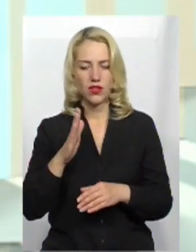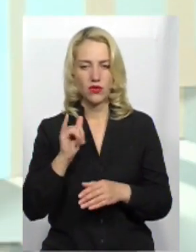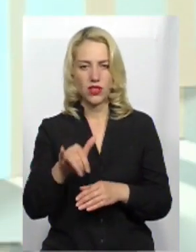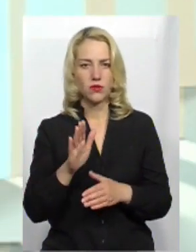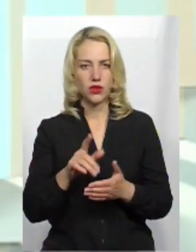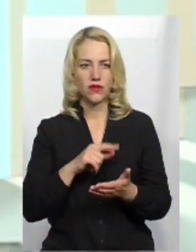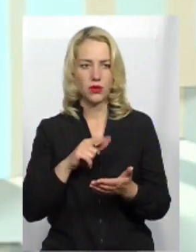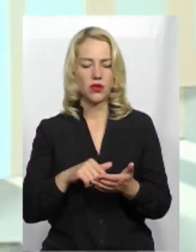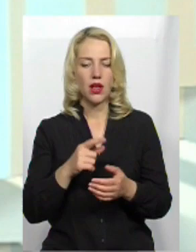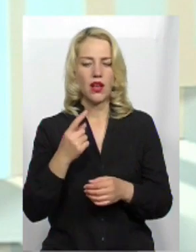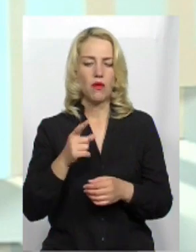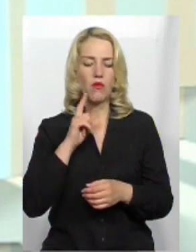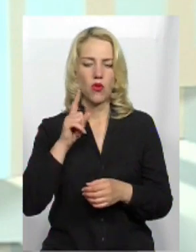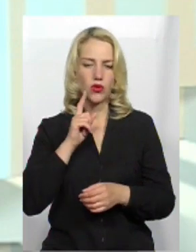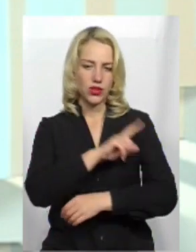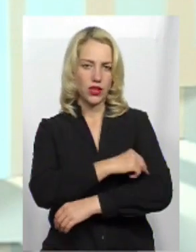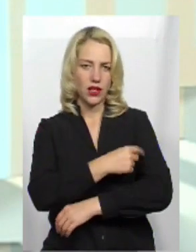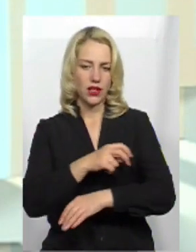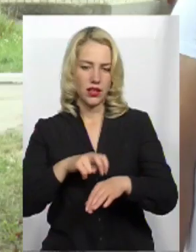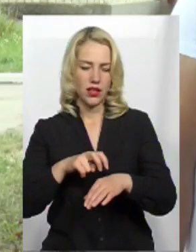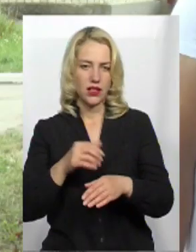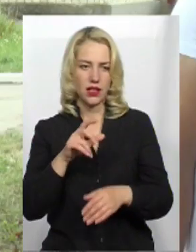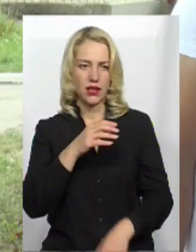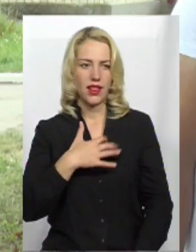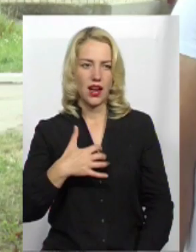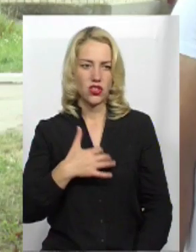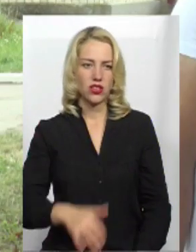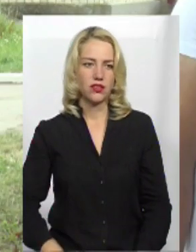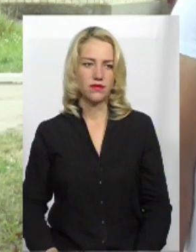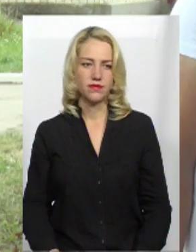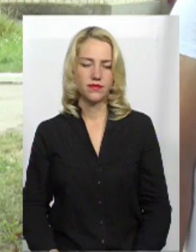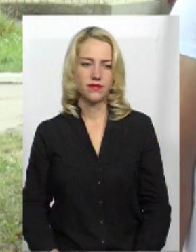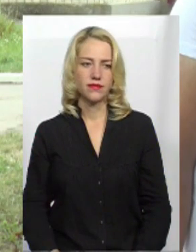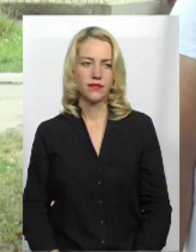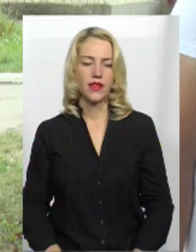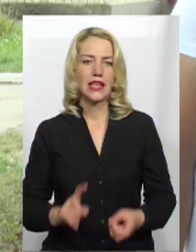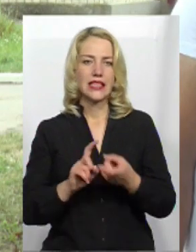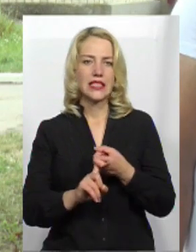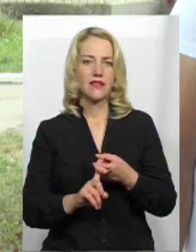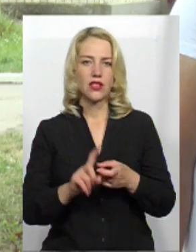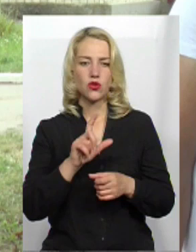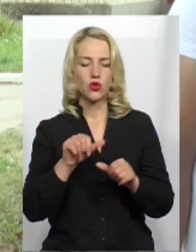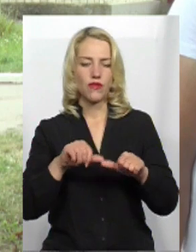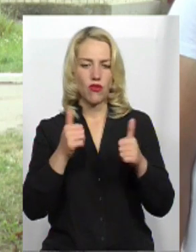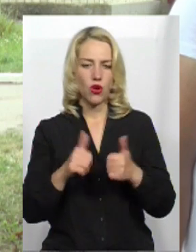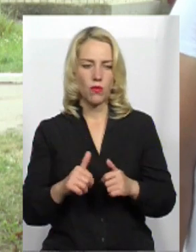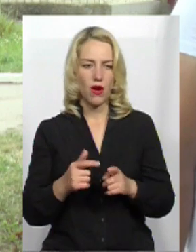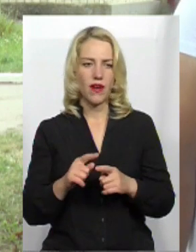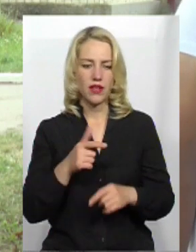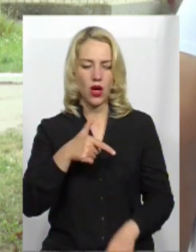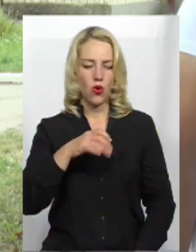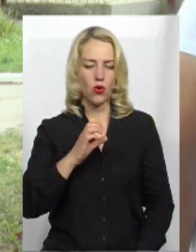І перше від молодих лікарів із Деражні. Прошу. У зв'язку з формуванням госпітальних